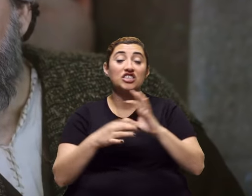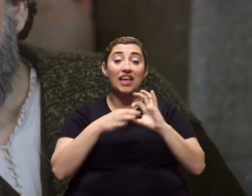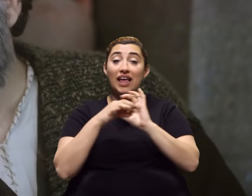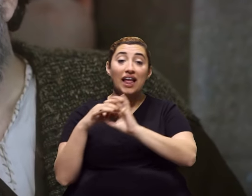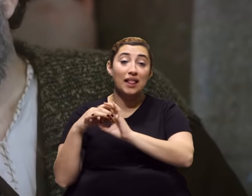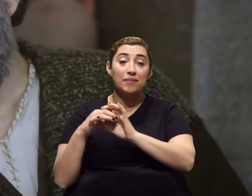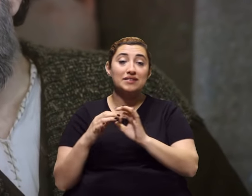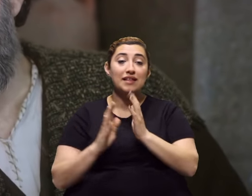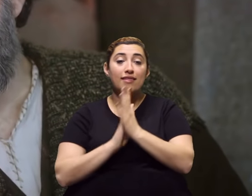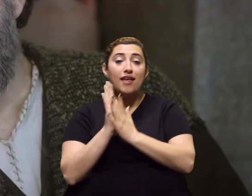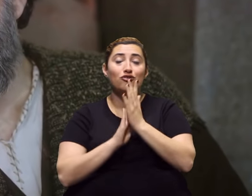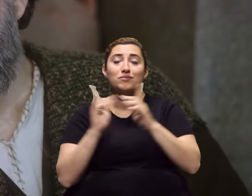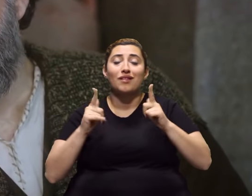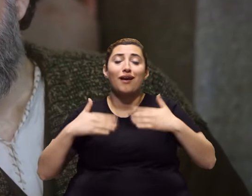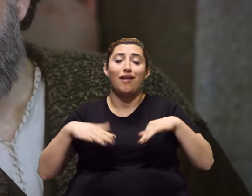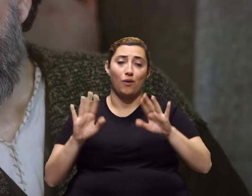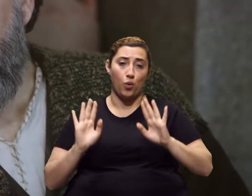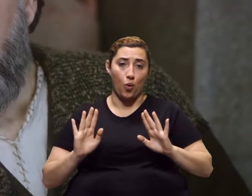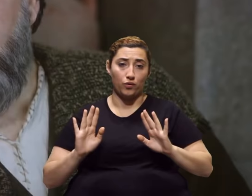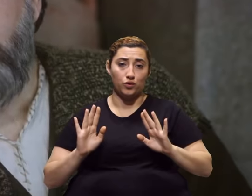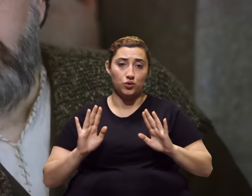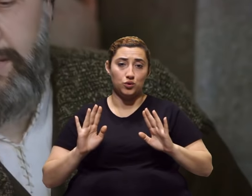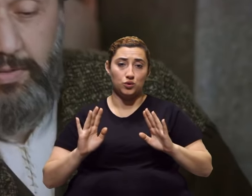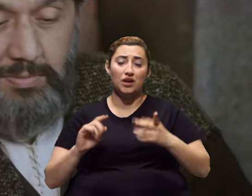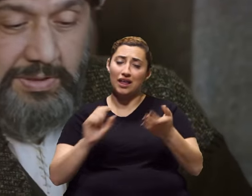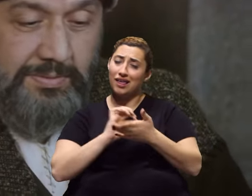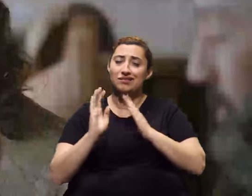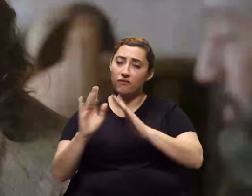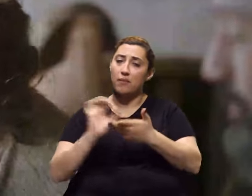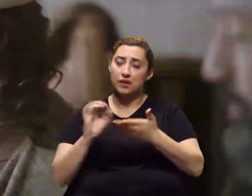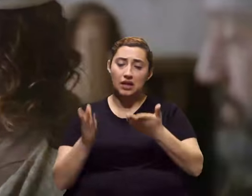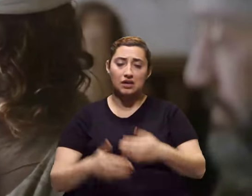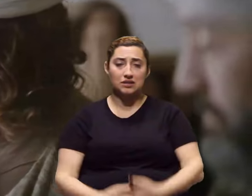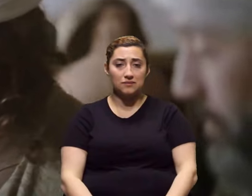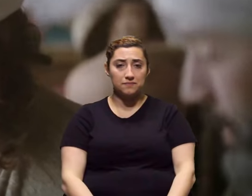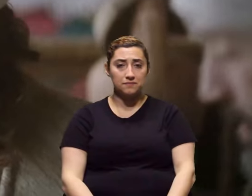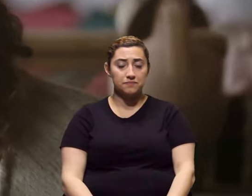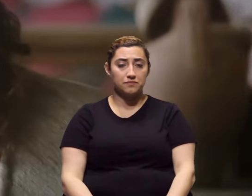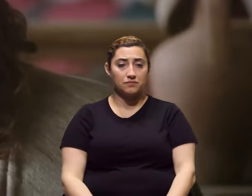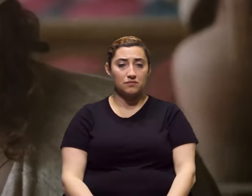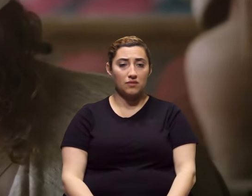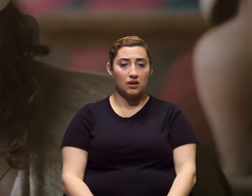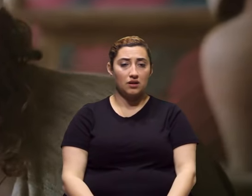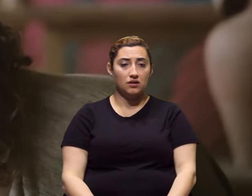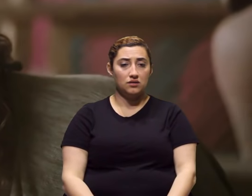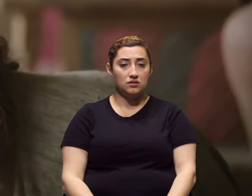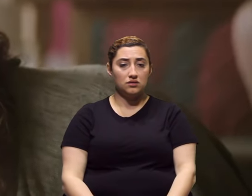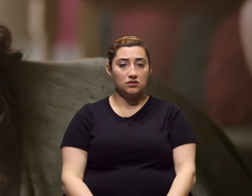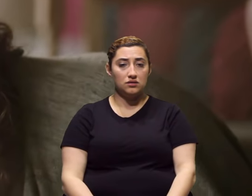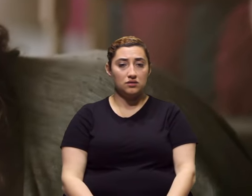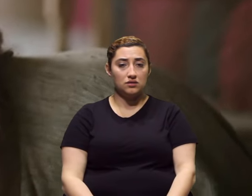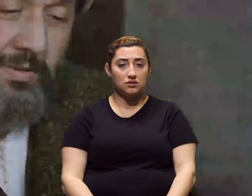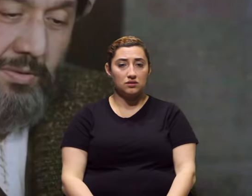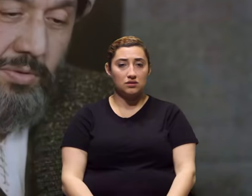kelamı tercüme istemez. Yaz hele devamın. Ahmet Rahli eğildi.